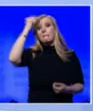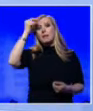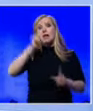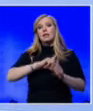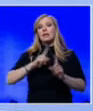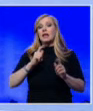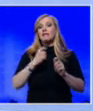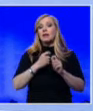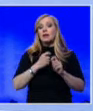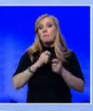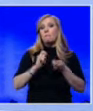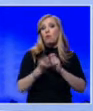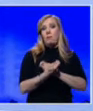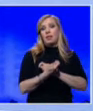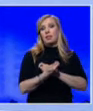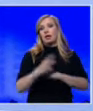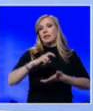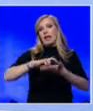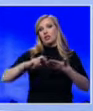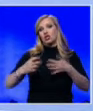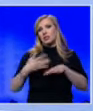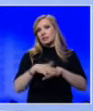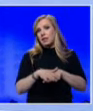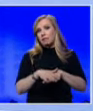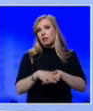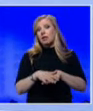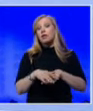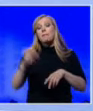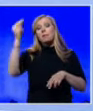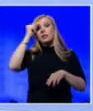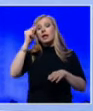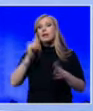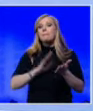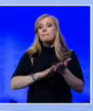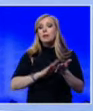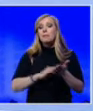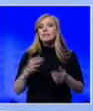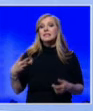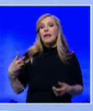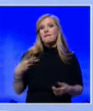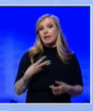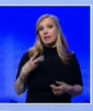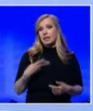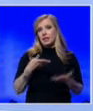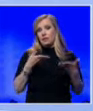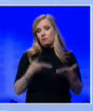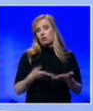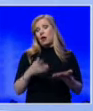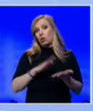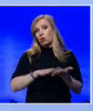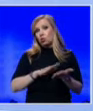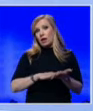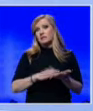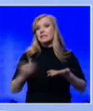променя данъчната система, защото тя е пример за ефективност, и това го доказва